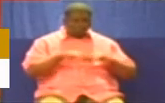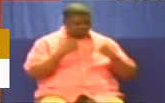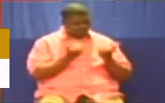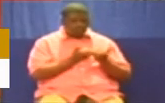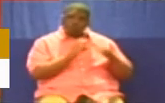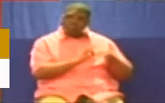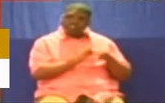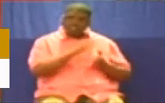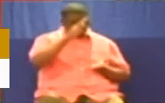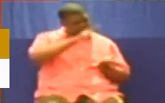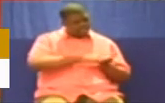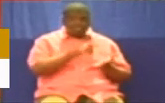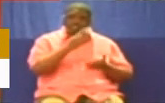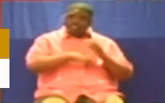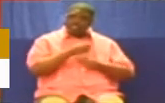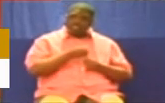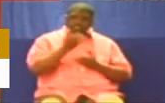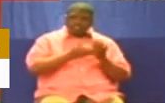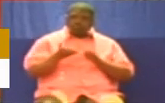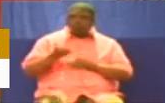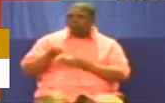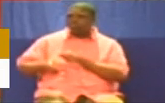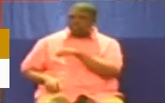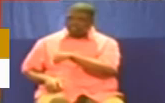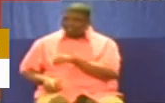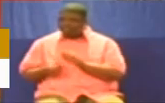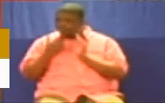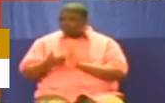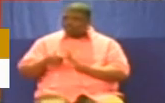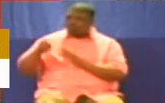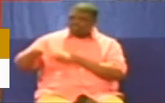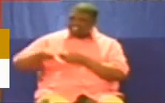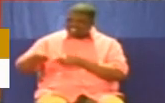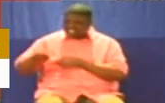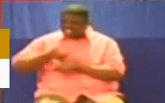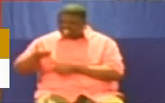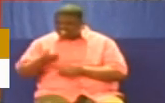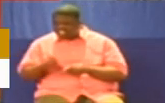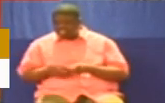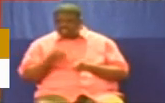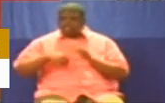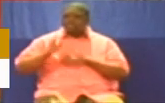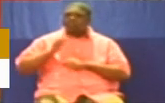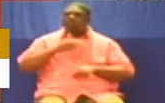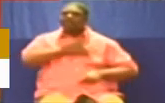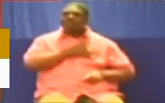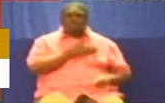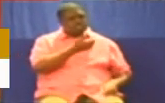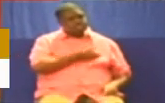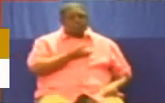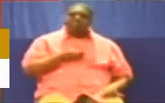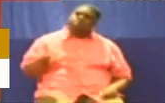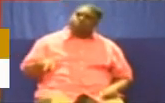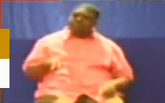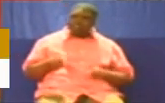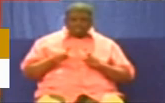ushirika vilivyosajiliwa katika eneo husika. Kama ni eneo la kijiji, kama hasa sana tunapendelea kwenye eneo la kijiji,